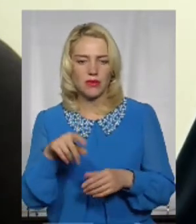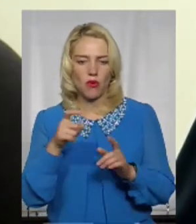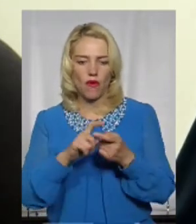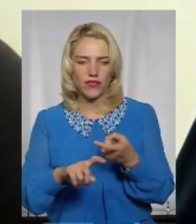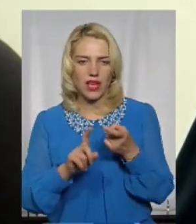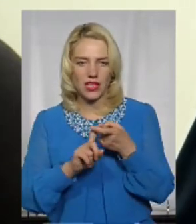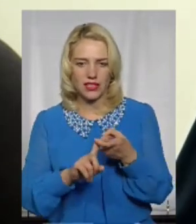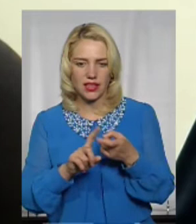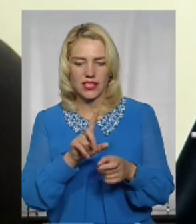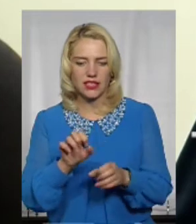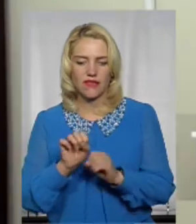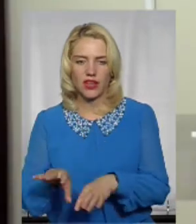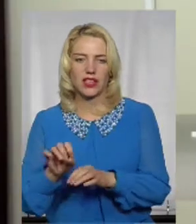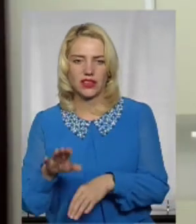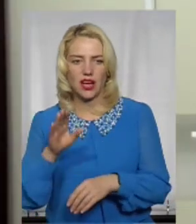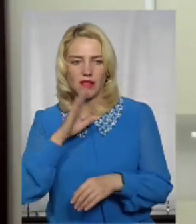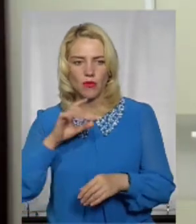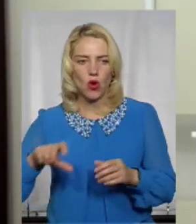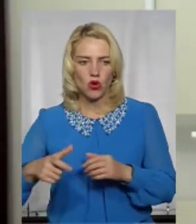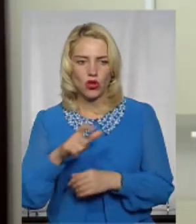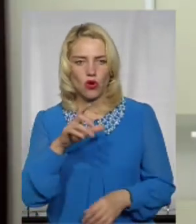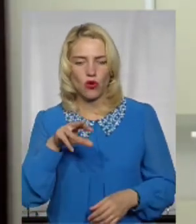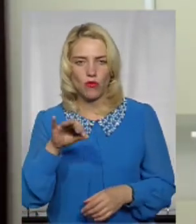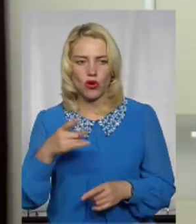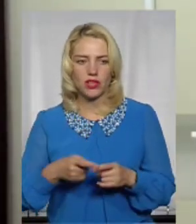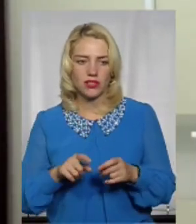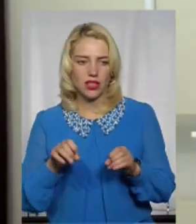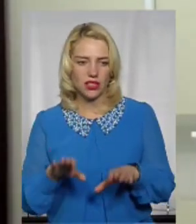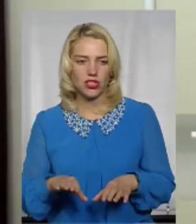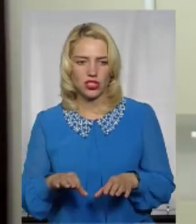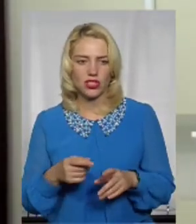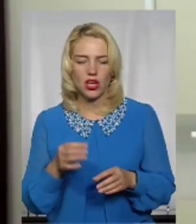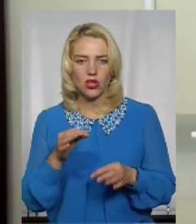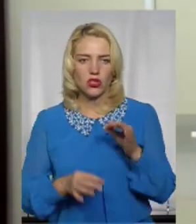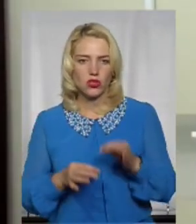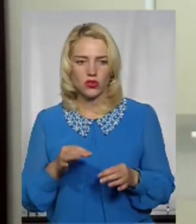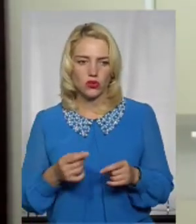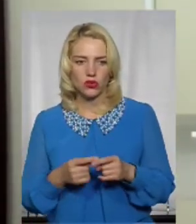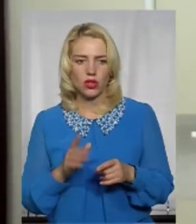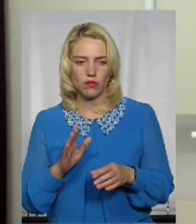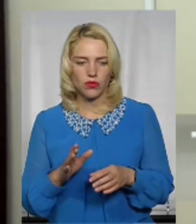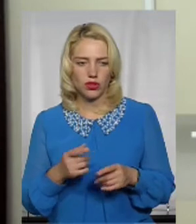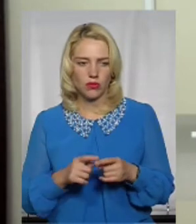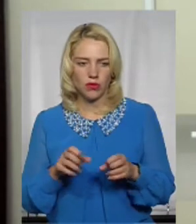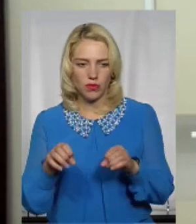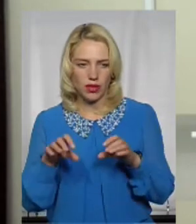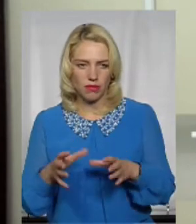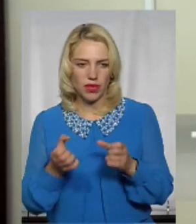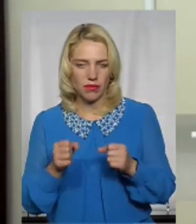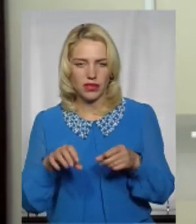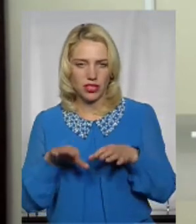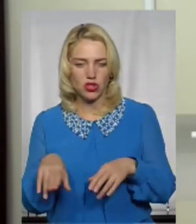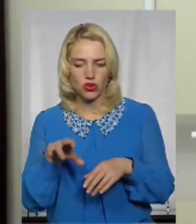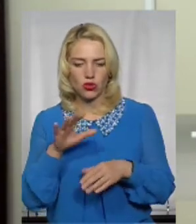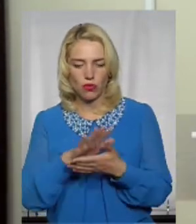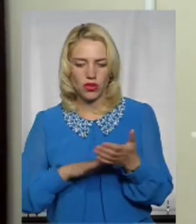водний об'єкт річки Хомора. Це рішення суду, воно не обговорюється. Займемось повним текстом, будемо тоді приймати рішення щодо подальшого